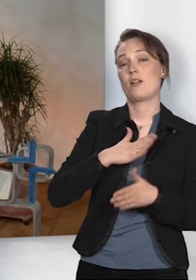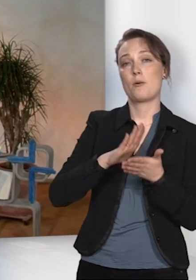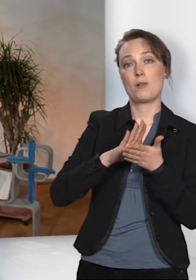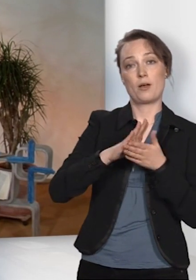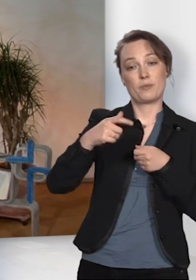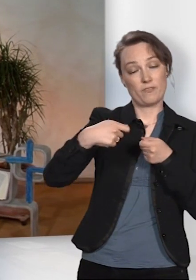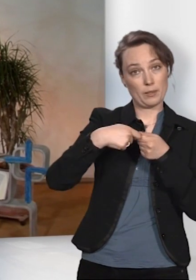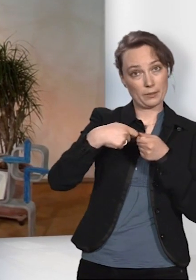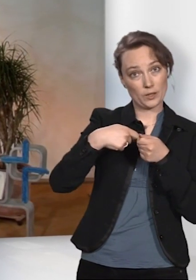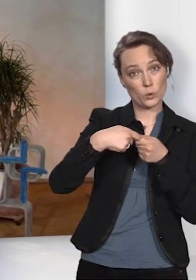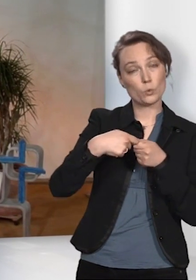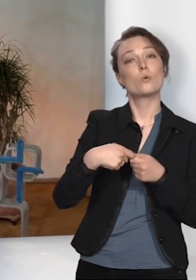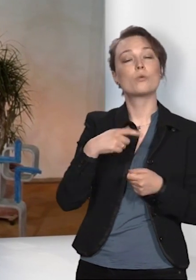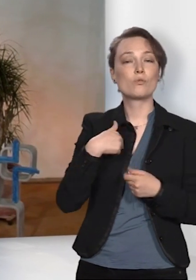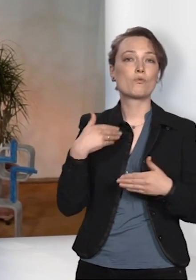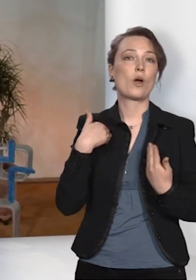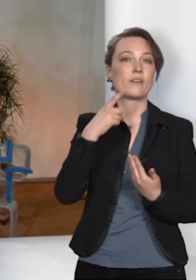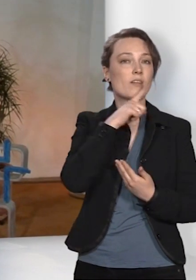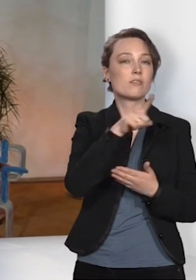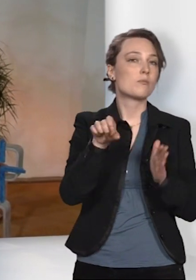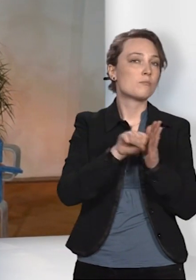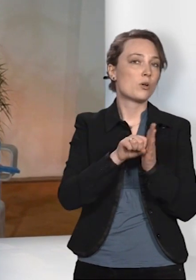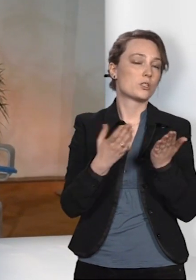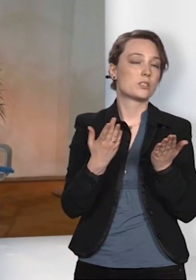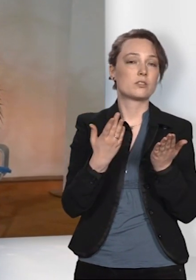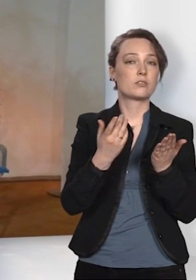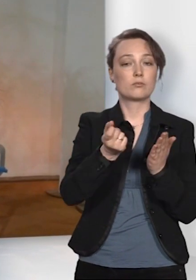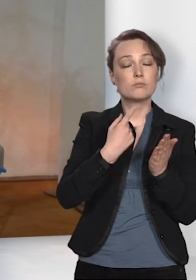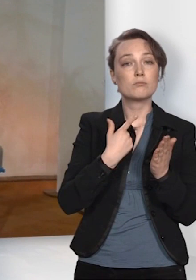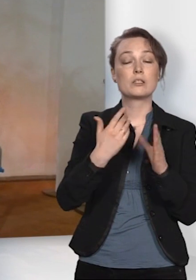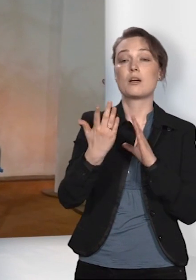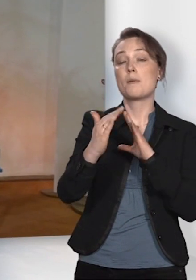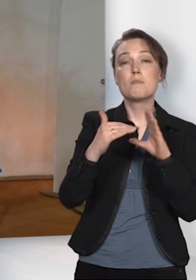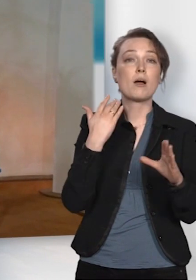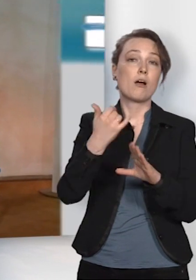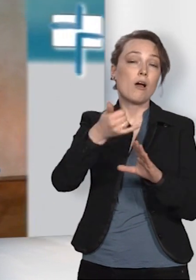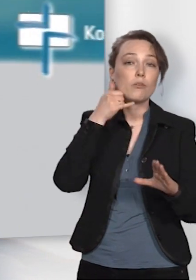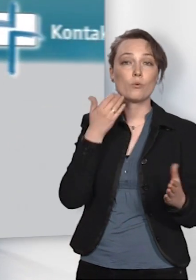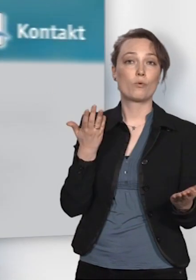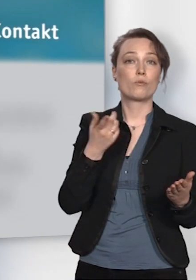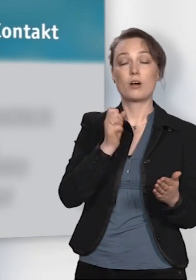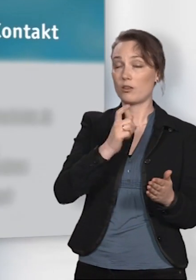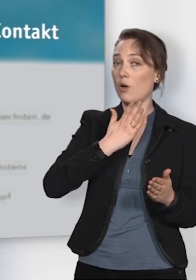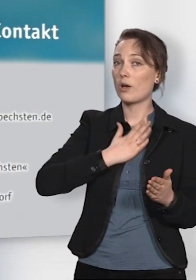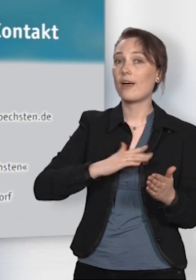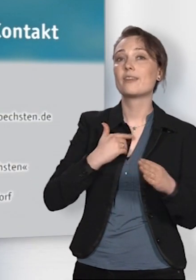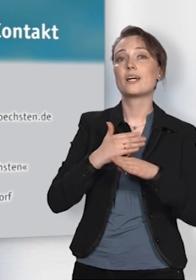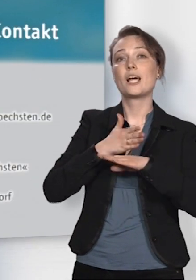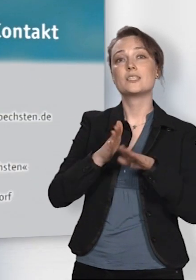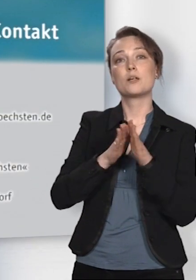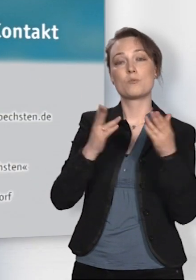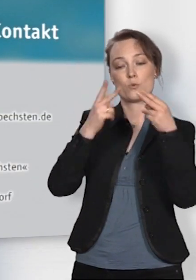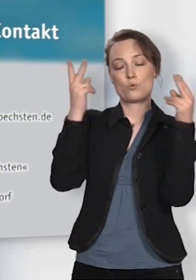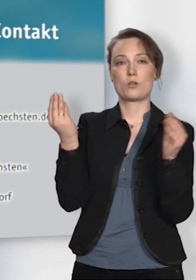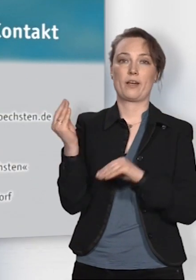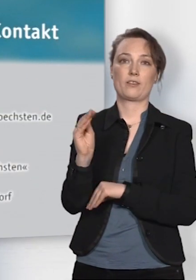möchten, freuen wir uns auf Ihre Post, auf Ihre E-Mails oder auf Ihre Anrufe. Gerne können Sie auch einen Eintrag in unserem Gästebuch hinterlassen. Schauen